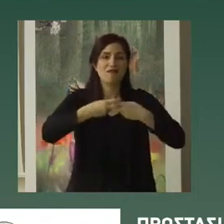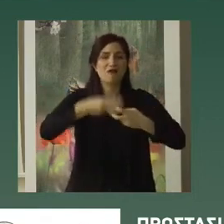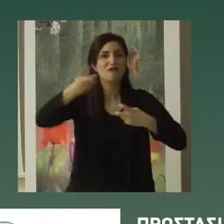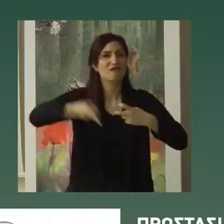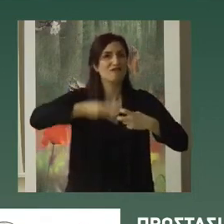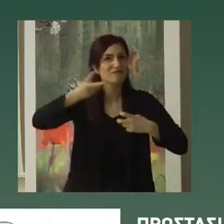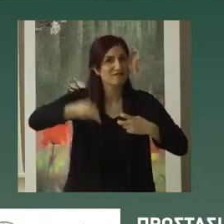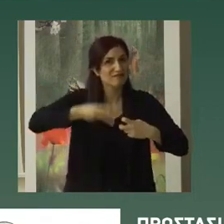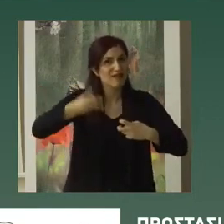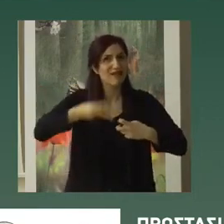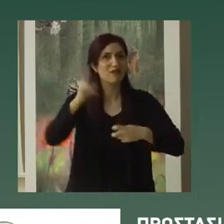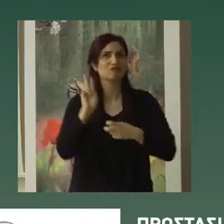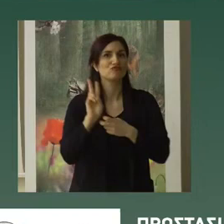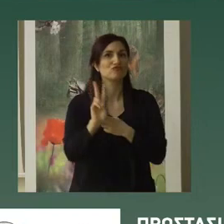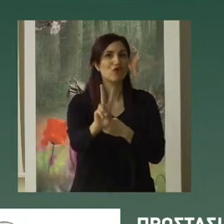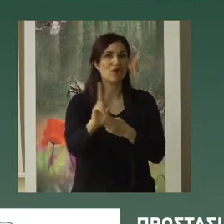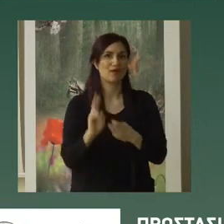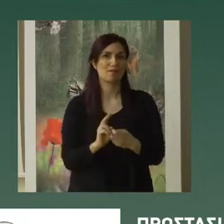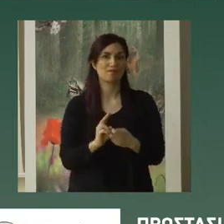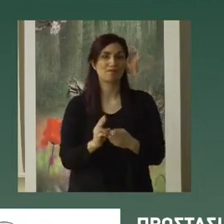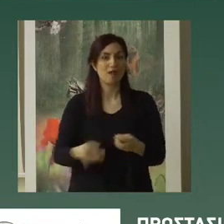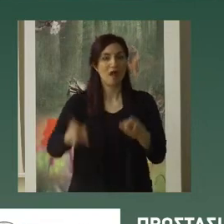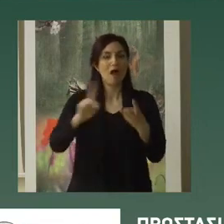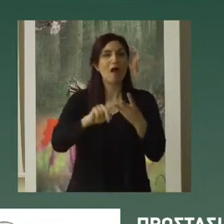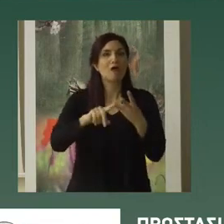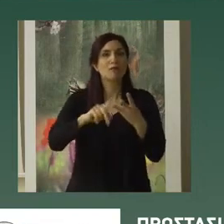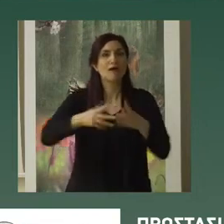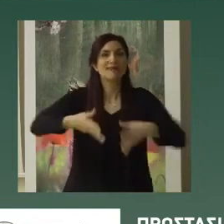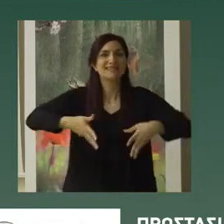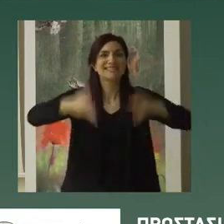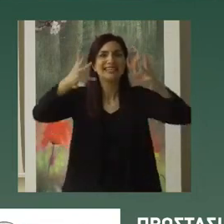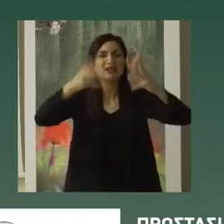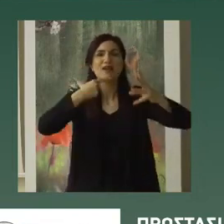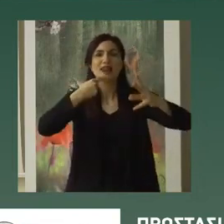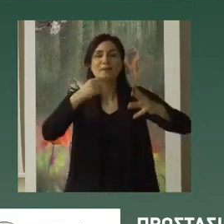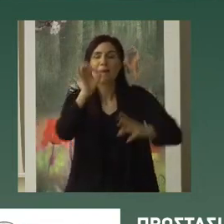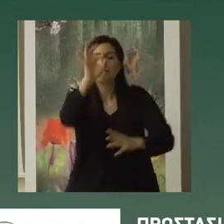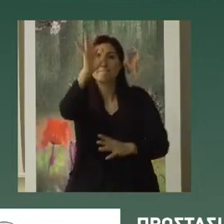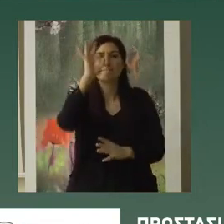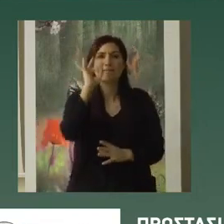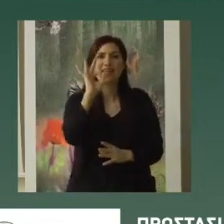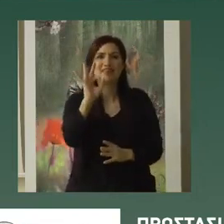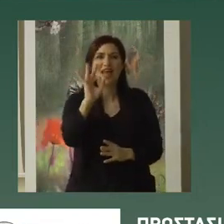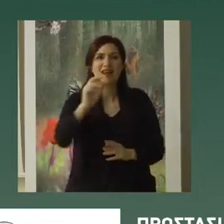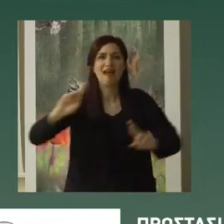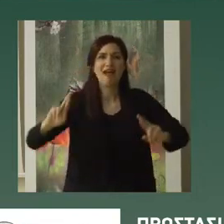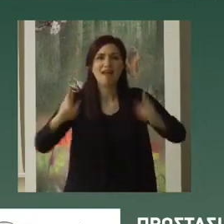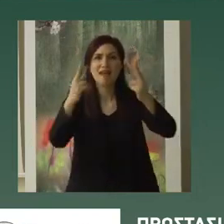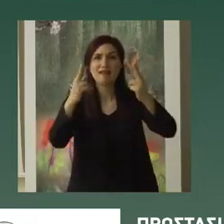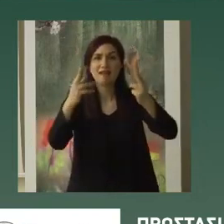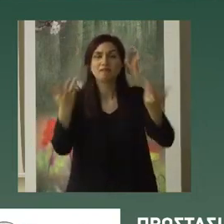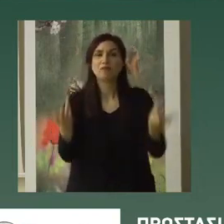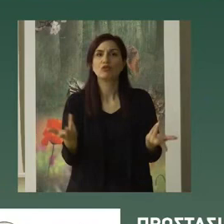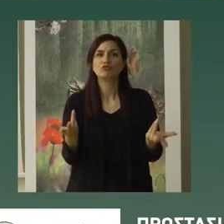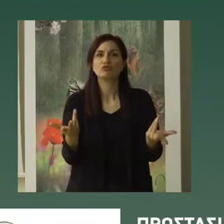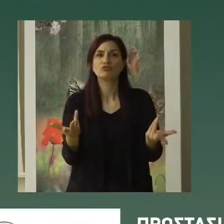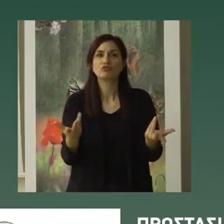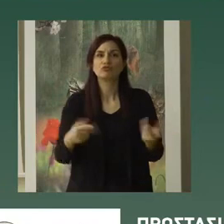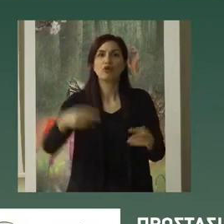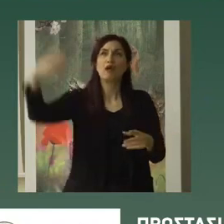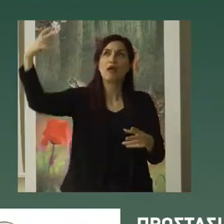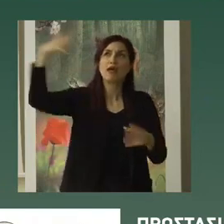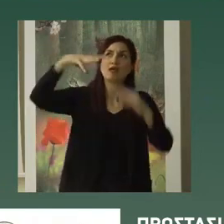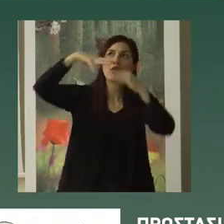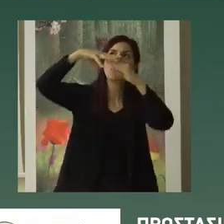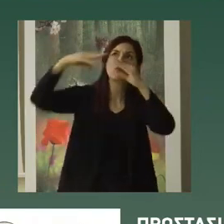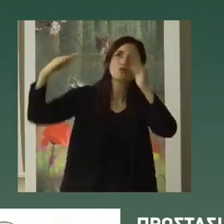μηδενικής ενέργειας, δηλαδή τα κτίρια που παράγουν την ενέργεια που χρειάζονται και έτσι δεν χρειάζεται να συνδεθούν καν με το δίκτυο της ΔΕΗ. Στη συνέχεια